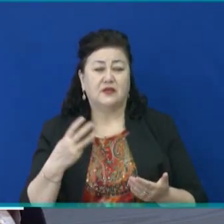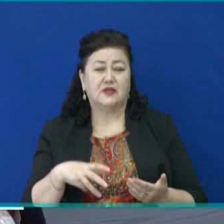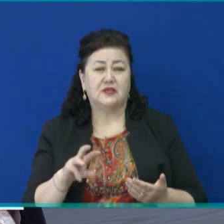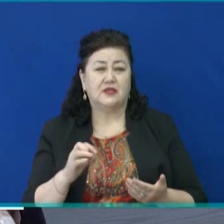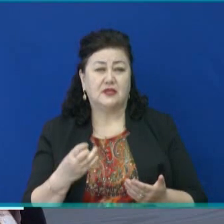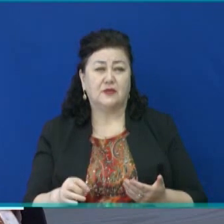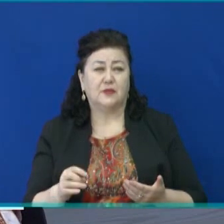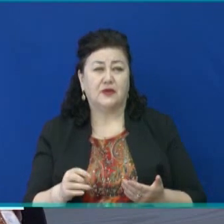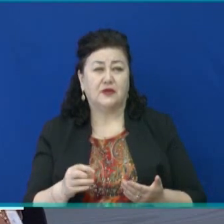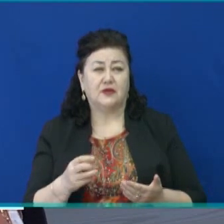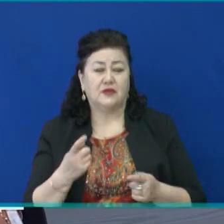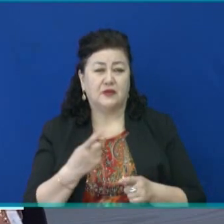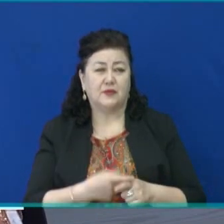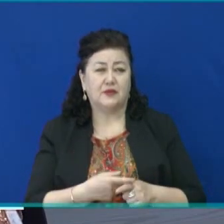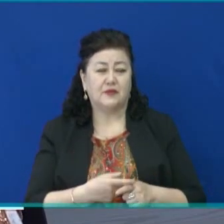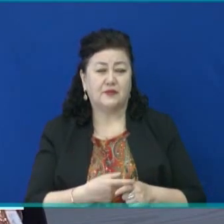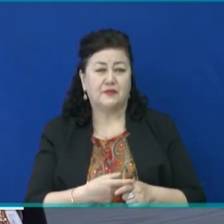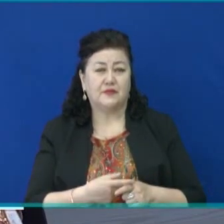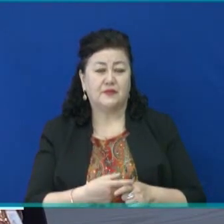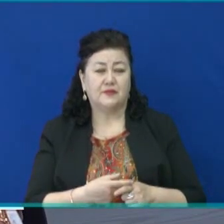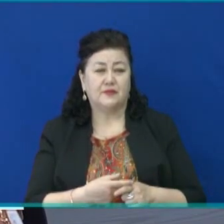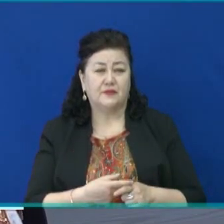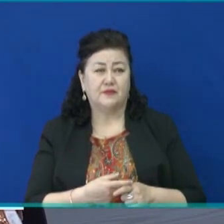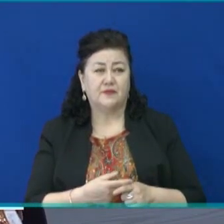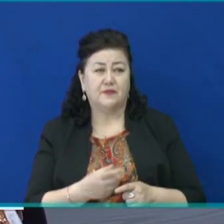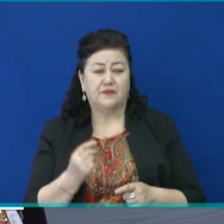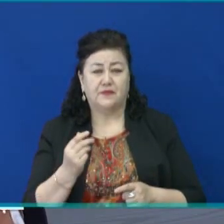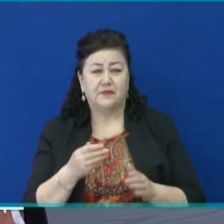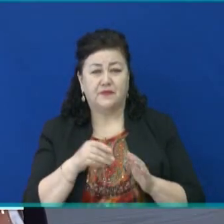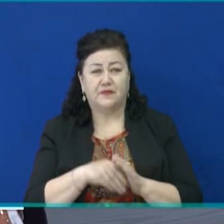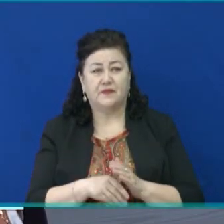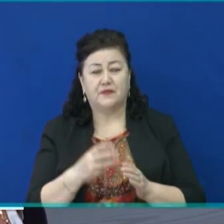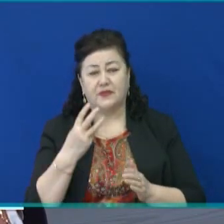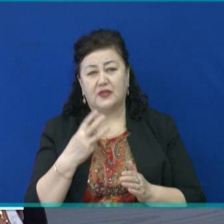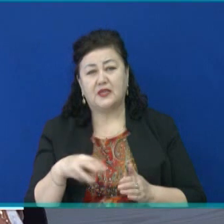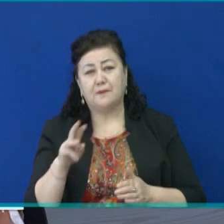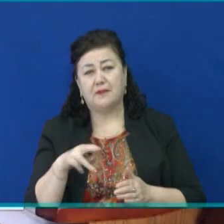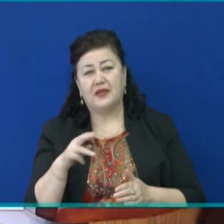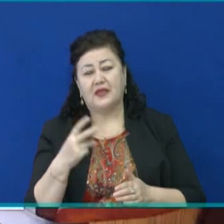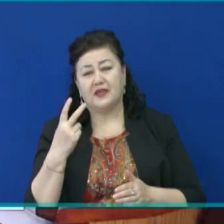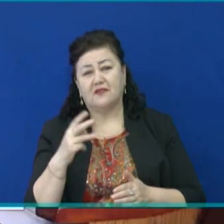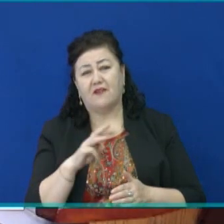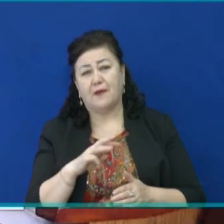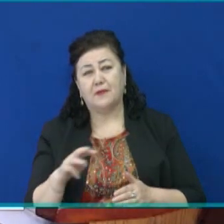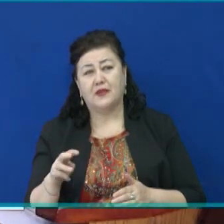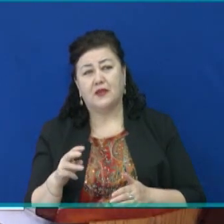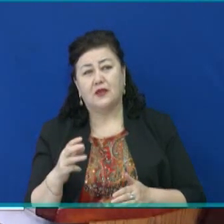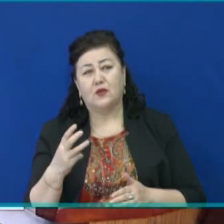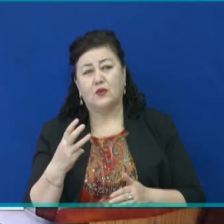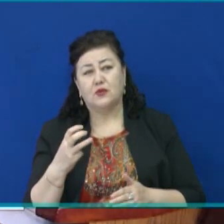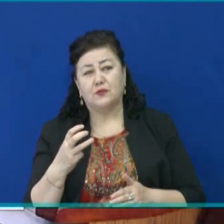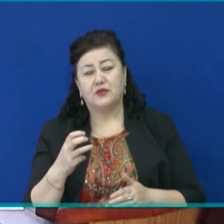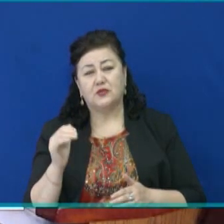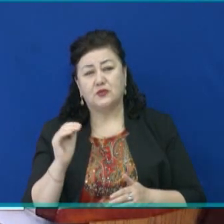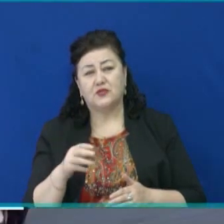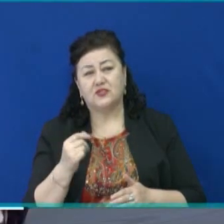30 мая заявку дополнительную, инвестиционная программа составит 3 миллиарда 2 547 тысяч.